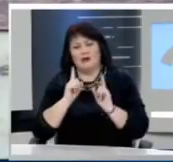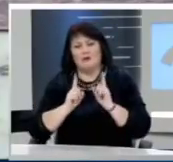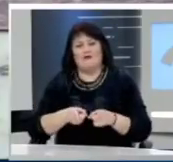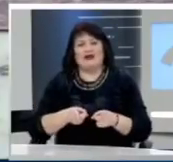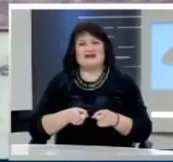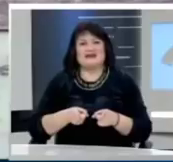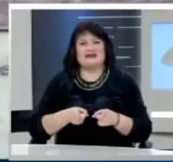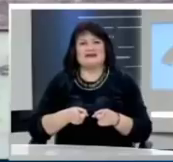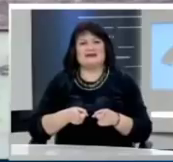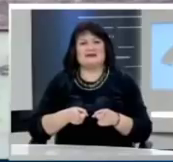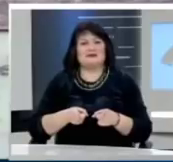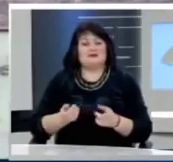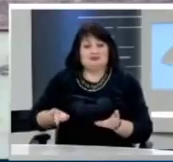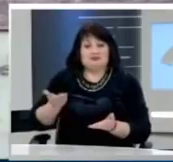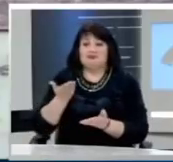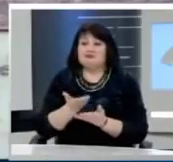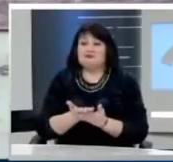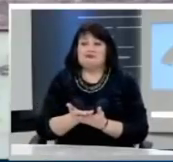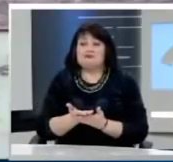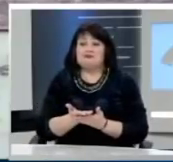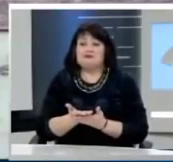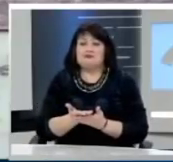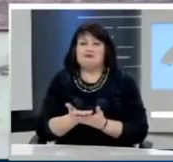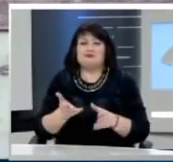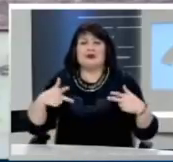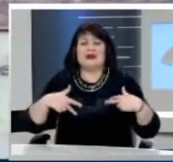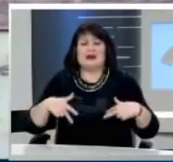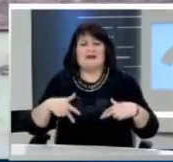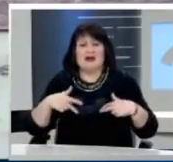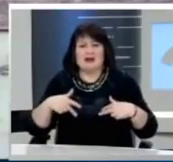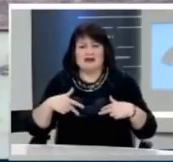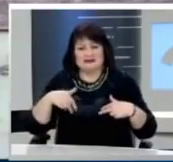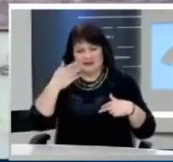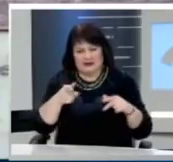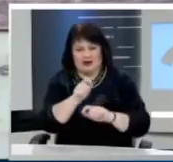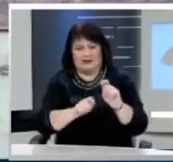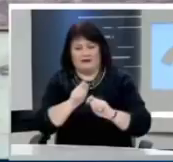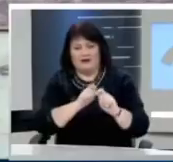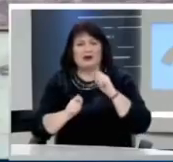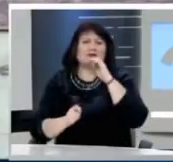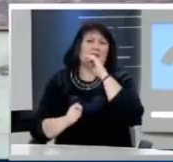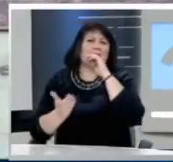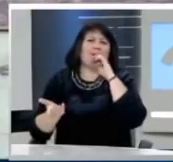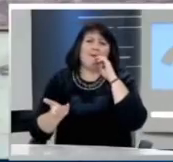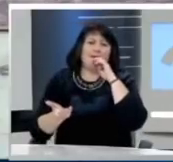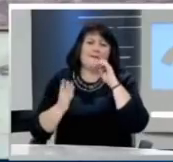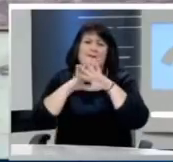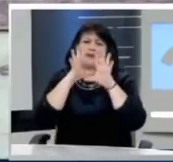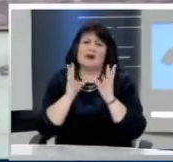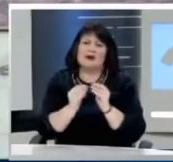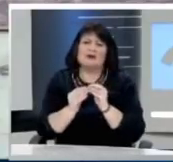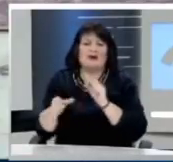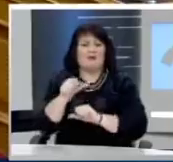δεν έρχεται στη Βουλή οποιαδήποτε κυβέρνηση που προκύπτει από μερικό ή ολικό